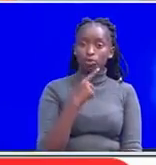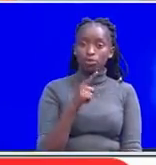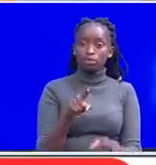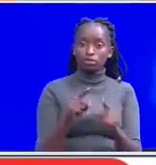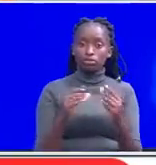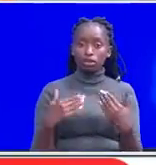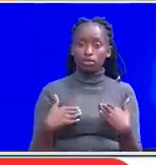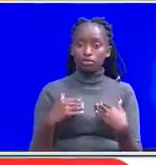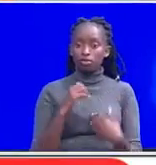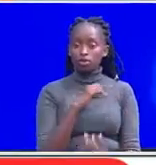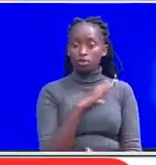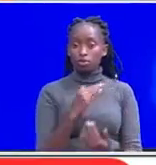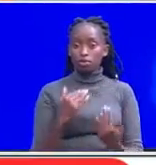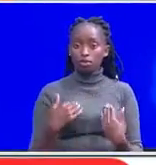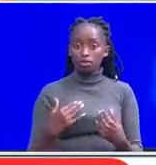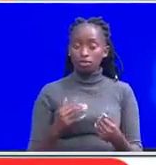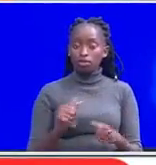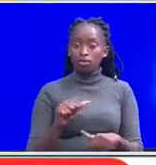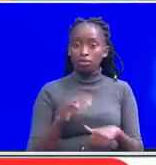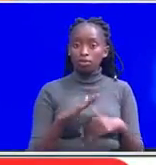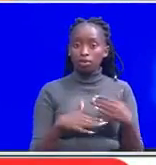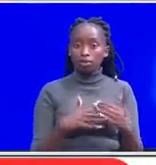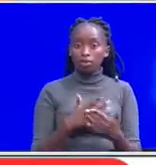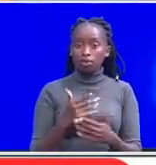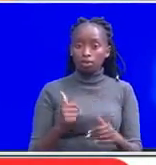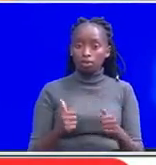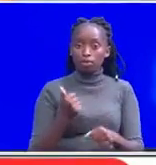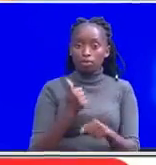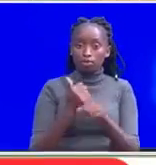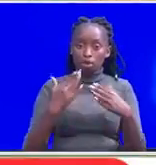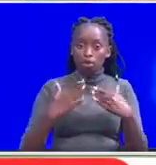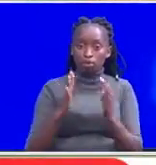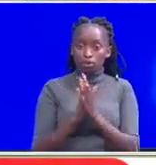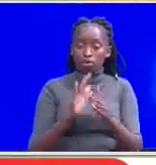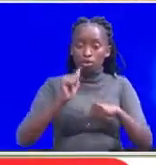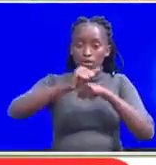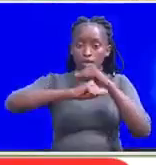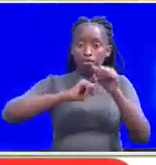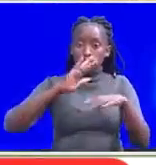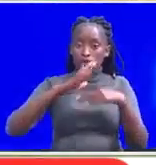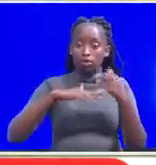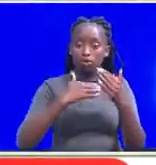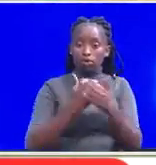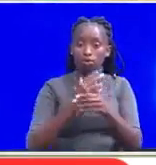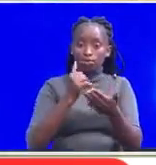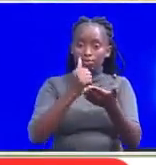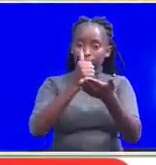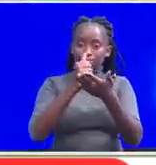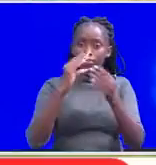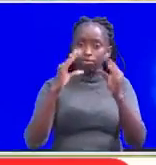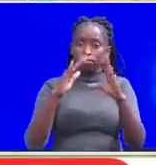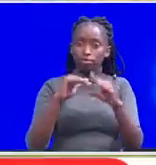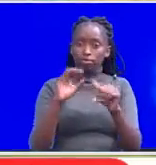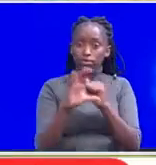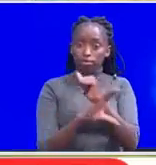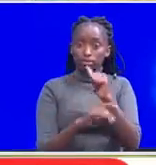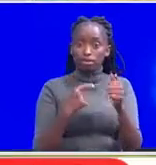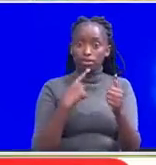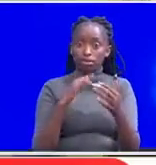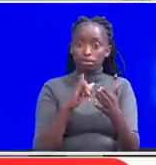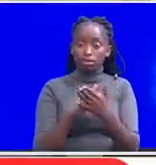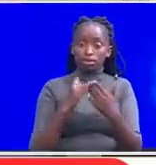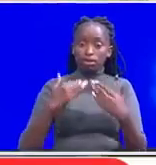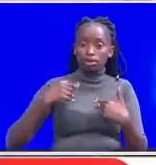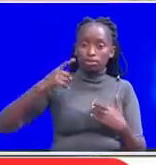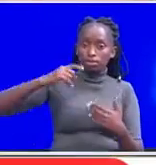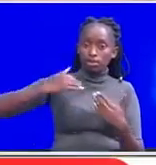pakubwa swala la wanasiasa kuingilia katika shughuli za uajiri wa walimu nchini, swala ambalo amesema kuwa linahujumu uhuru wa TSC.